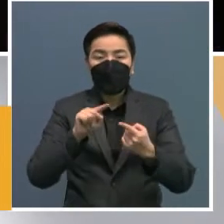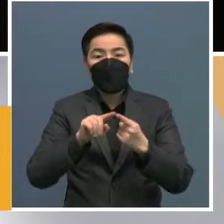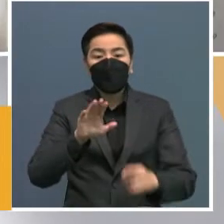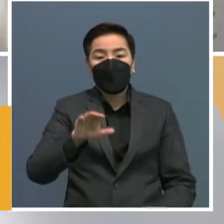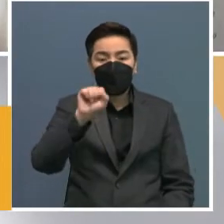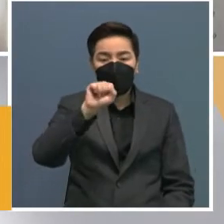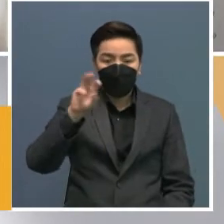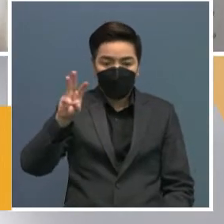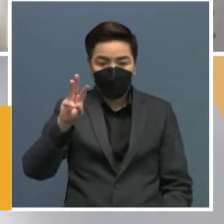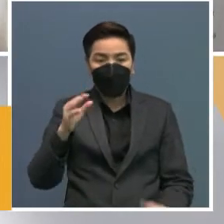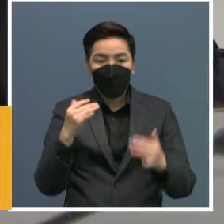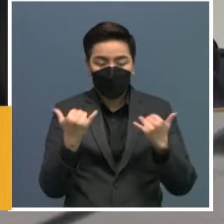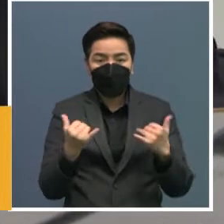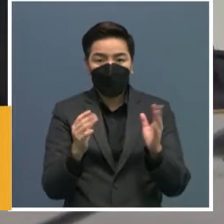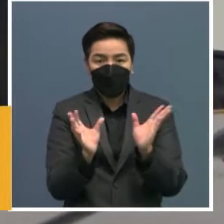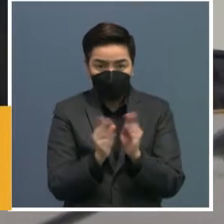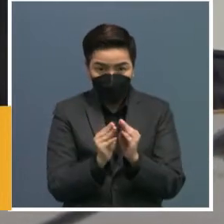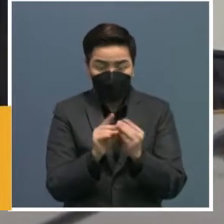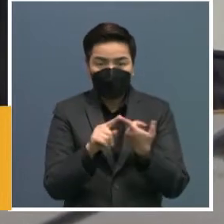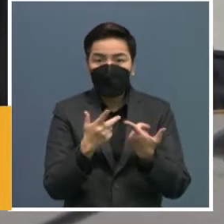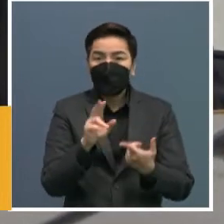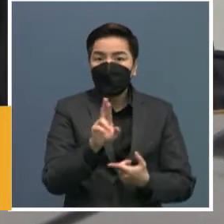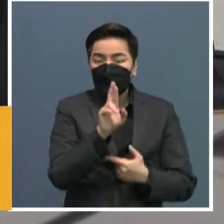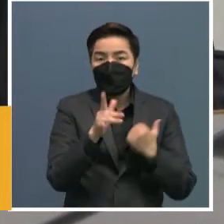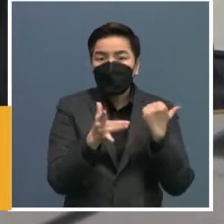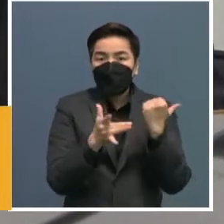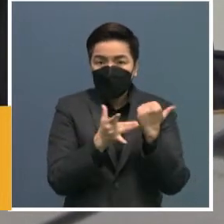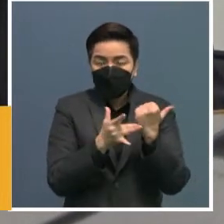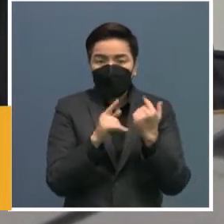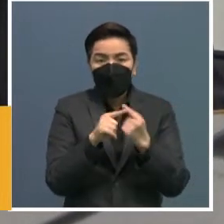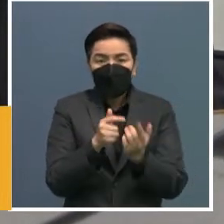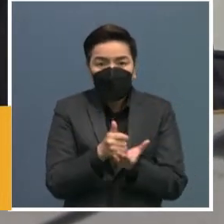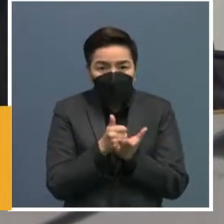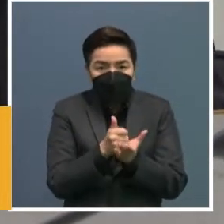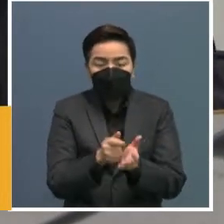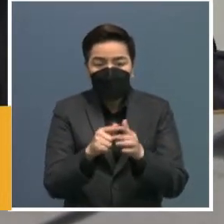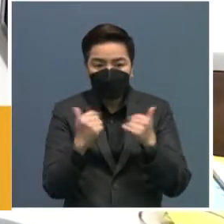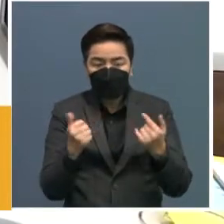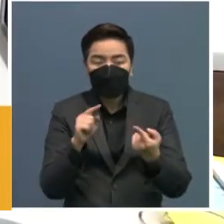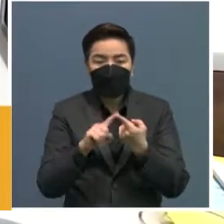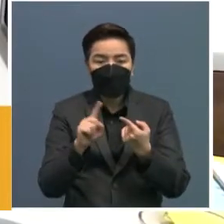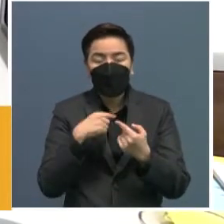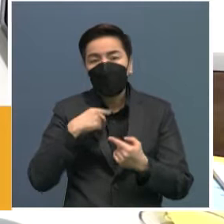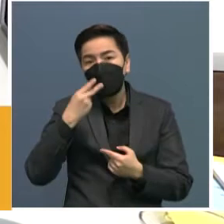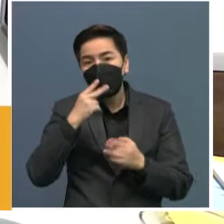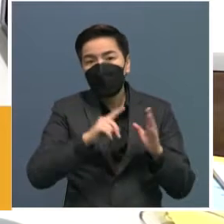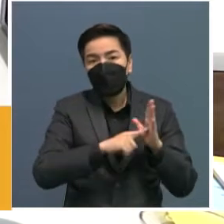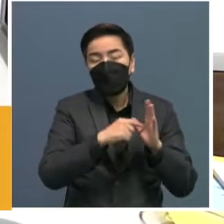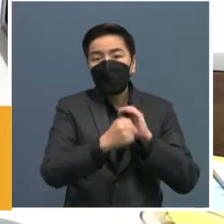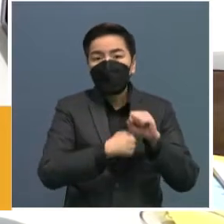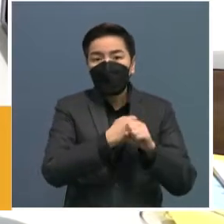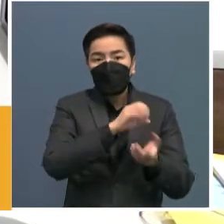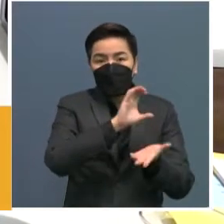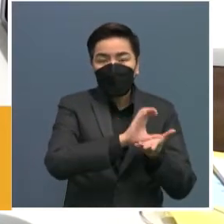ทางวุฒิสภานะคะเขาประชุมกันแล้วก็ใช้สื่ออิเล็กทรอนิกส์เข้ามาช่วยในการที่จะดูตั้งแต่ต้นปี